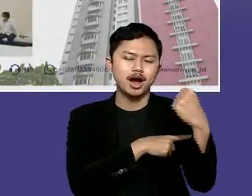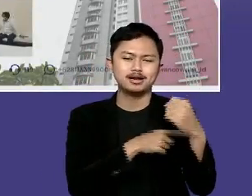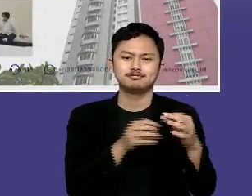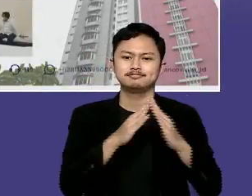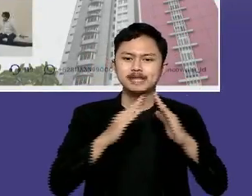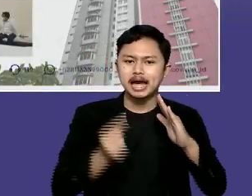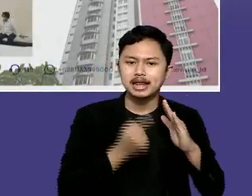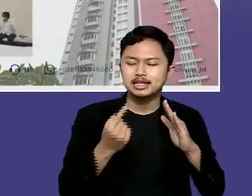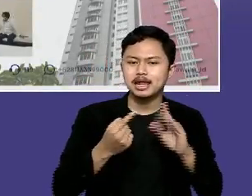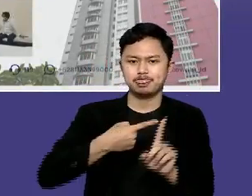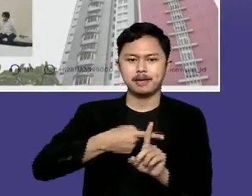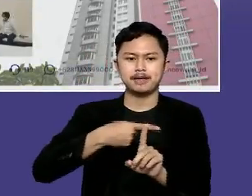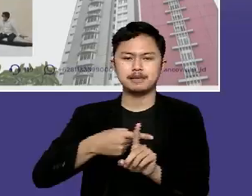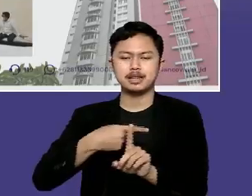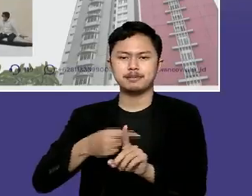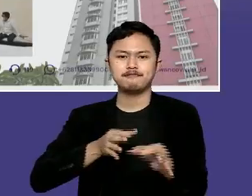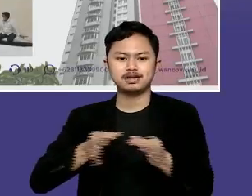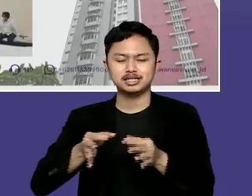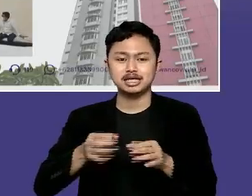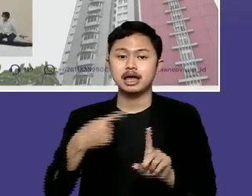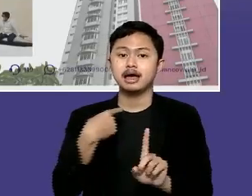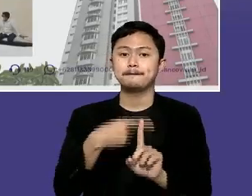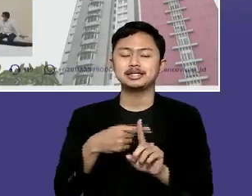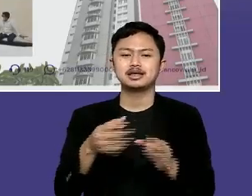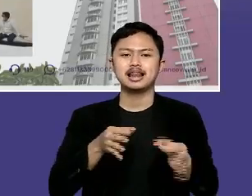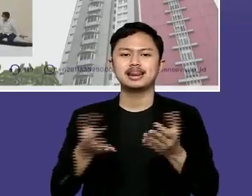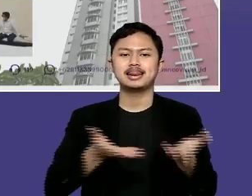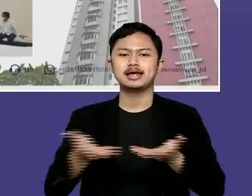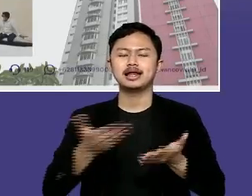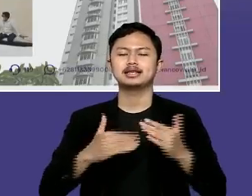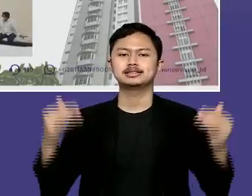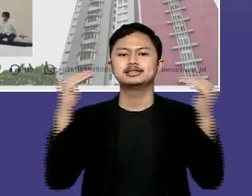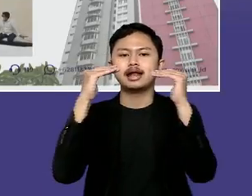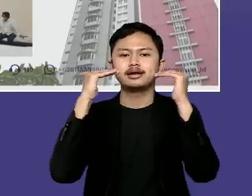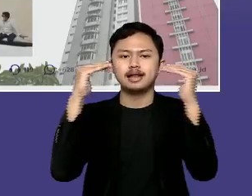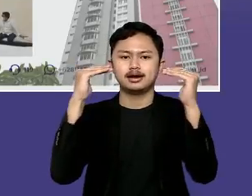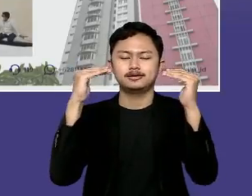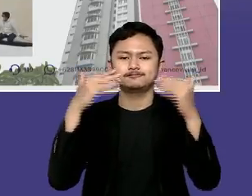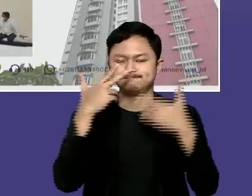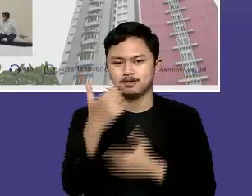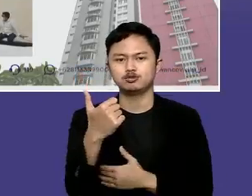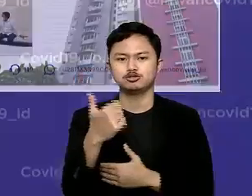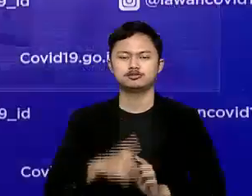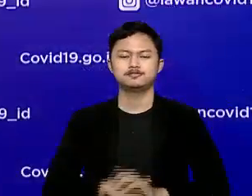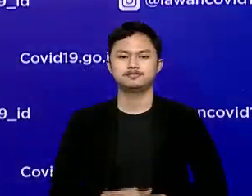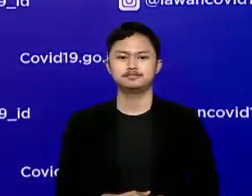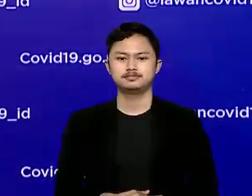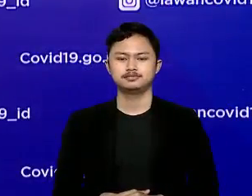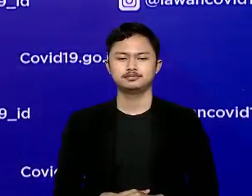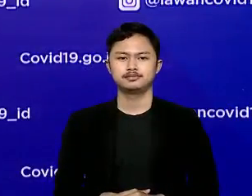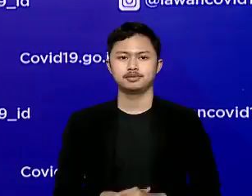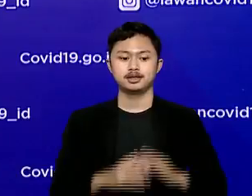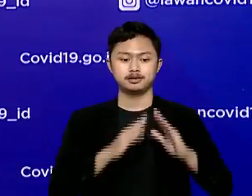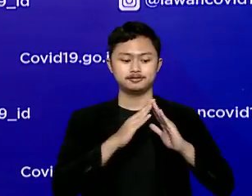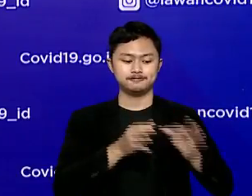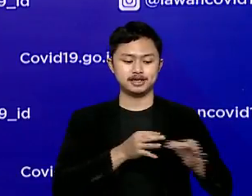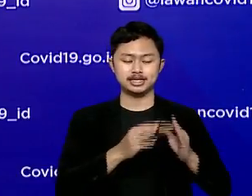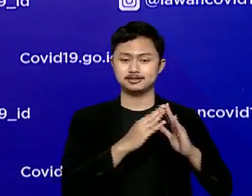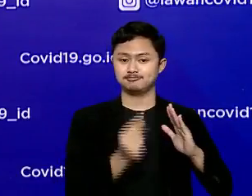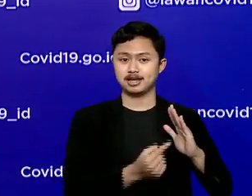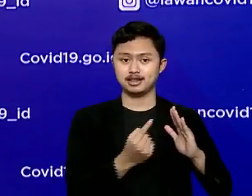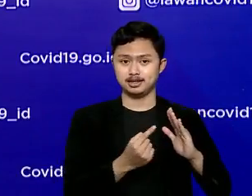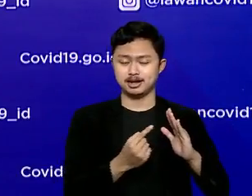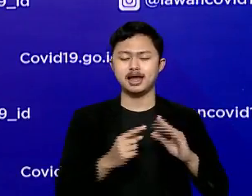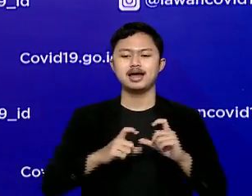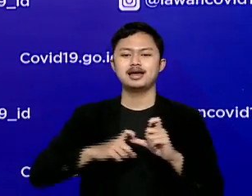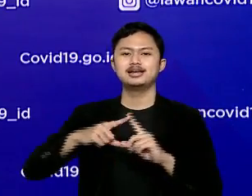ketersediaan karantina, sekaligus standar fasilitasnya. Selain fasilitas karantina, Satgas